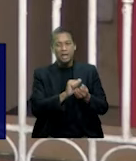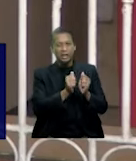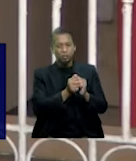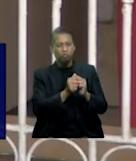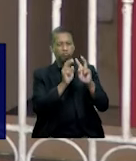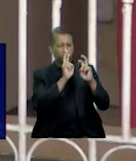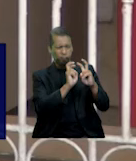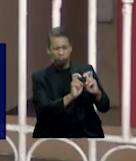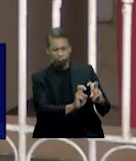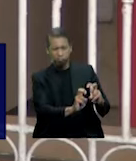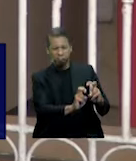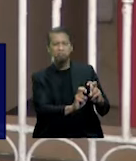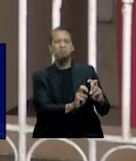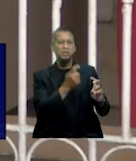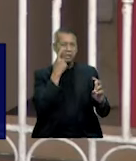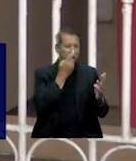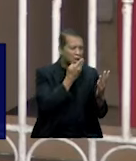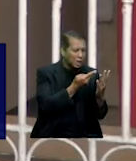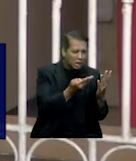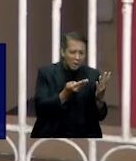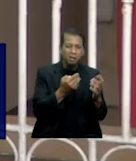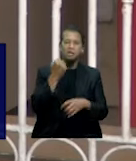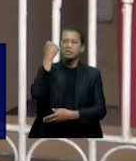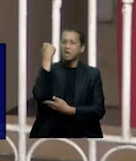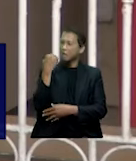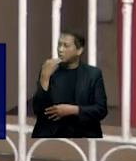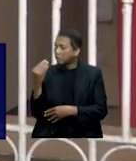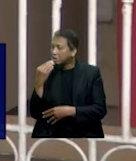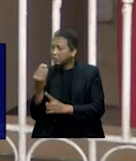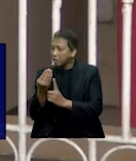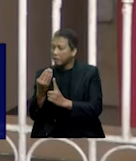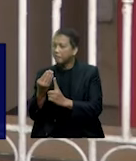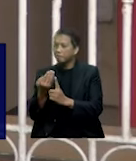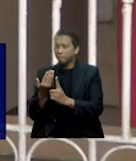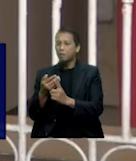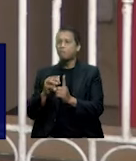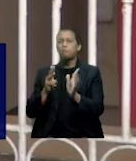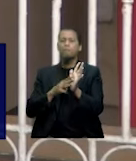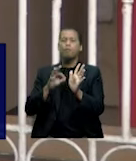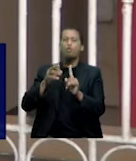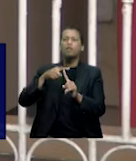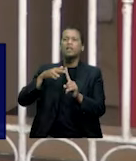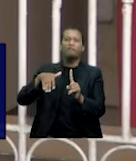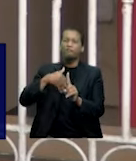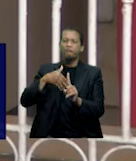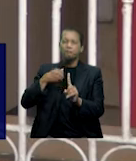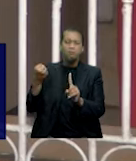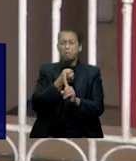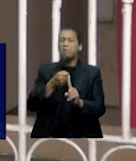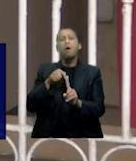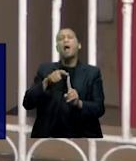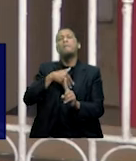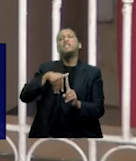tersangka dan masih mendalami sebenarnya apa yang menjadi motif pelaku menganiaya korban. Sementara itu,